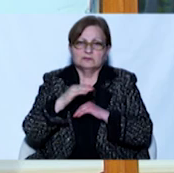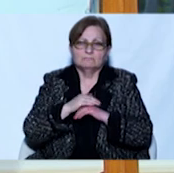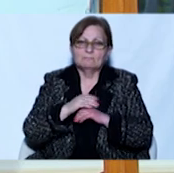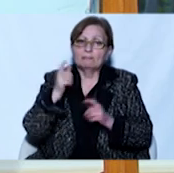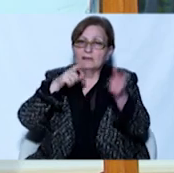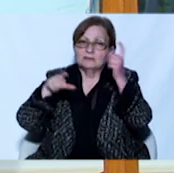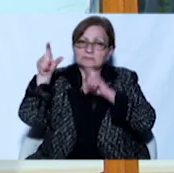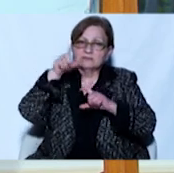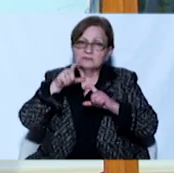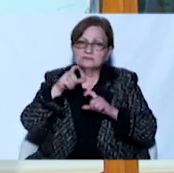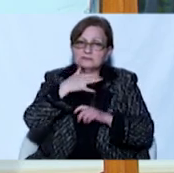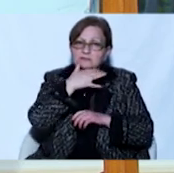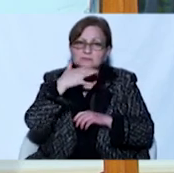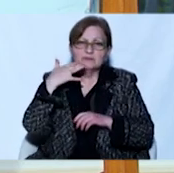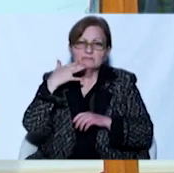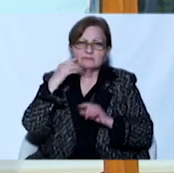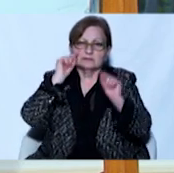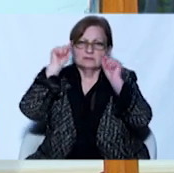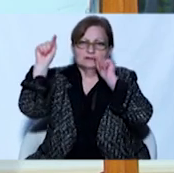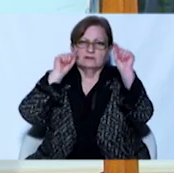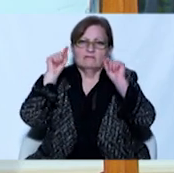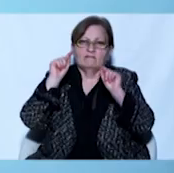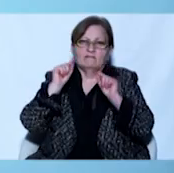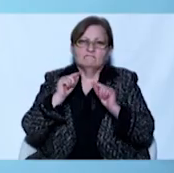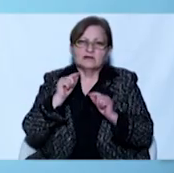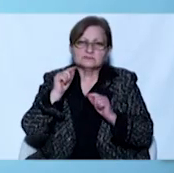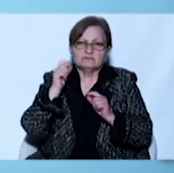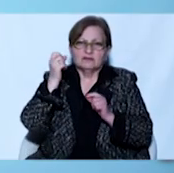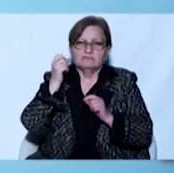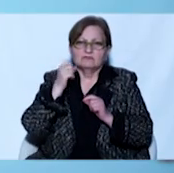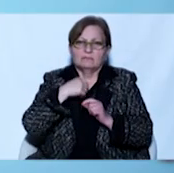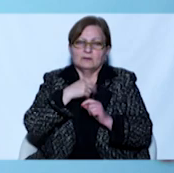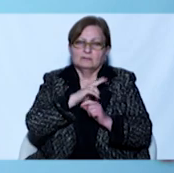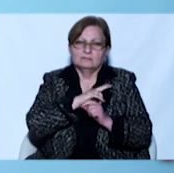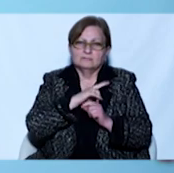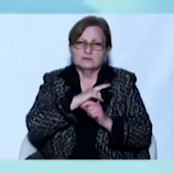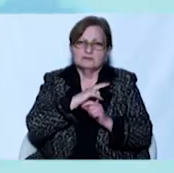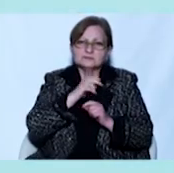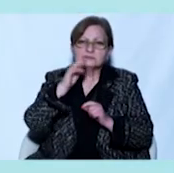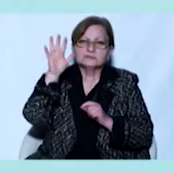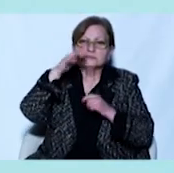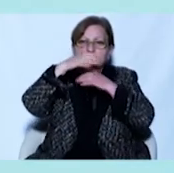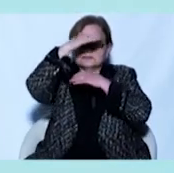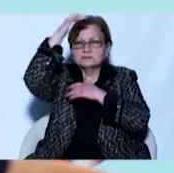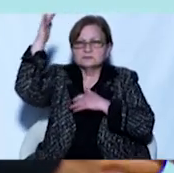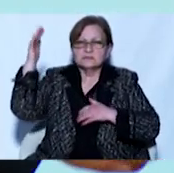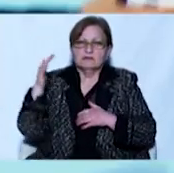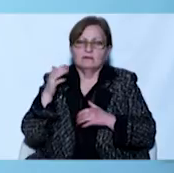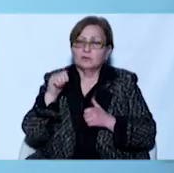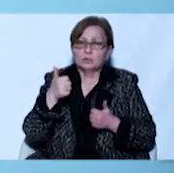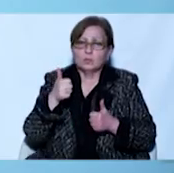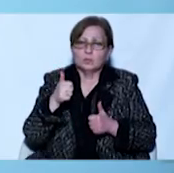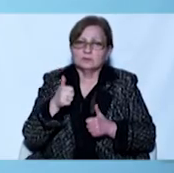ცაზე ბევრი ვარსკვლავია. მიყვარს როგორი ცა? წინადადების